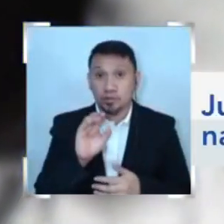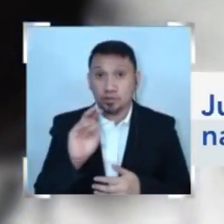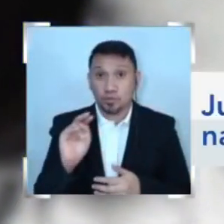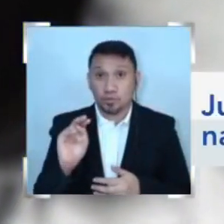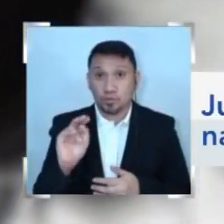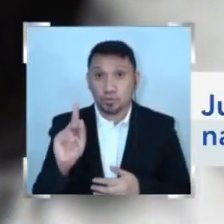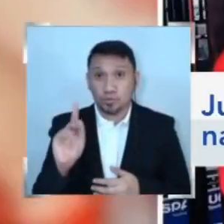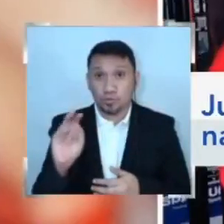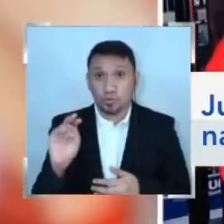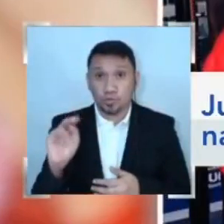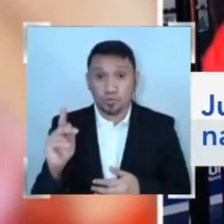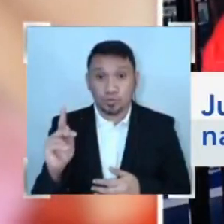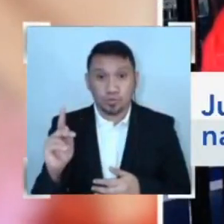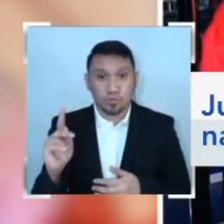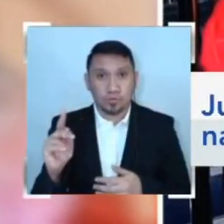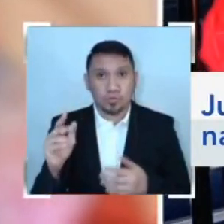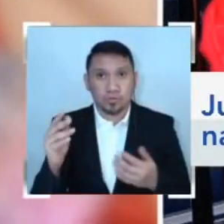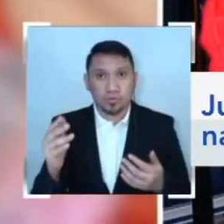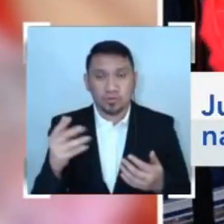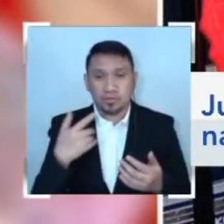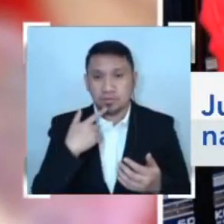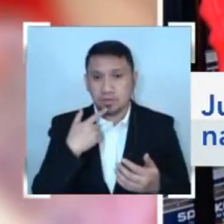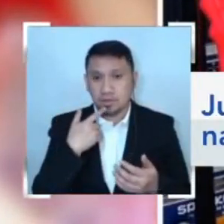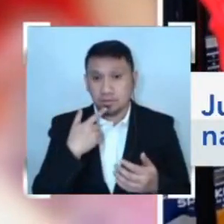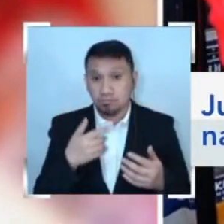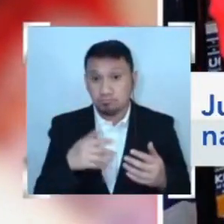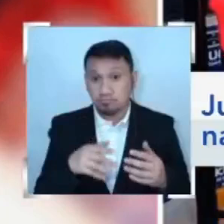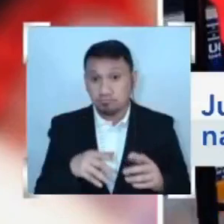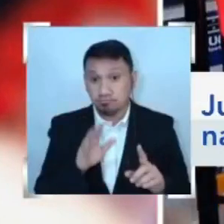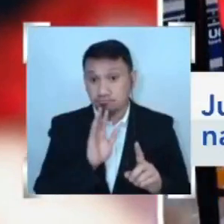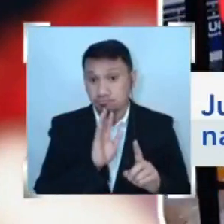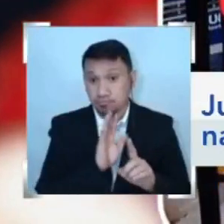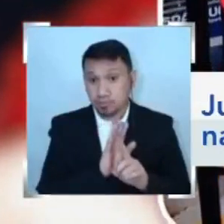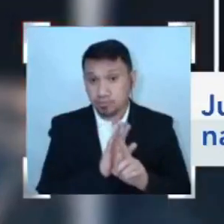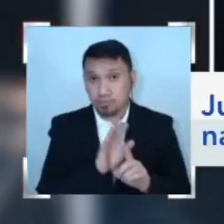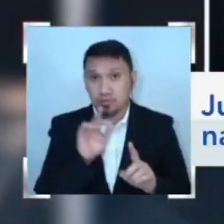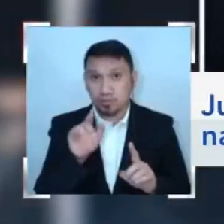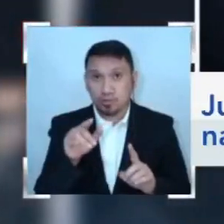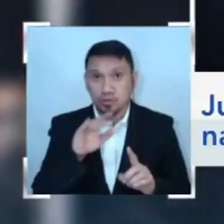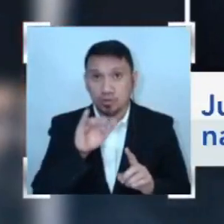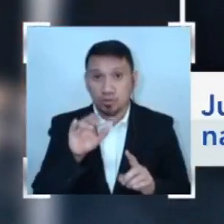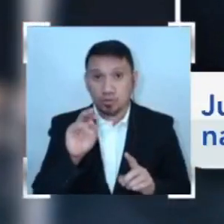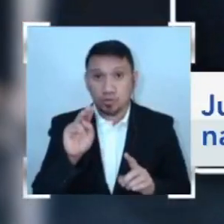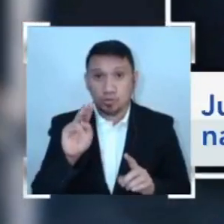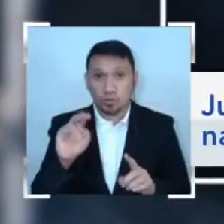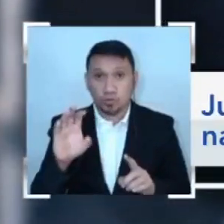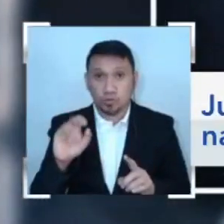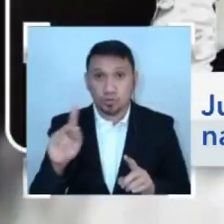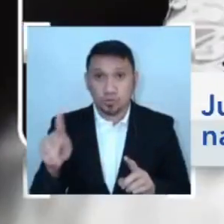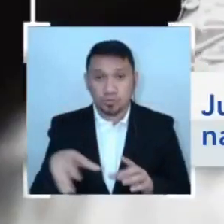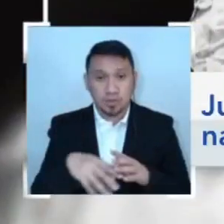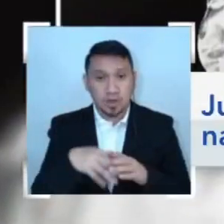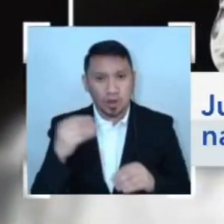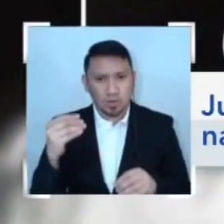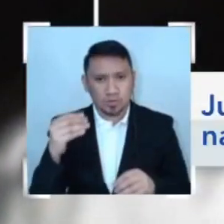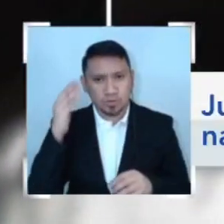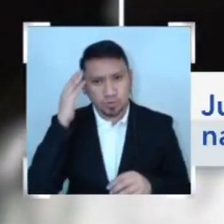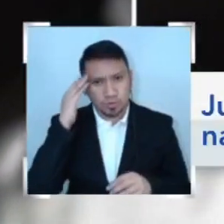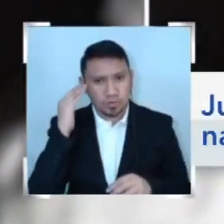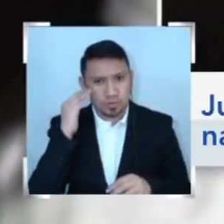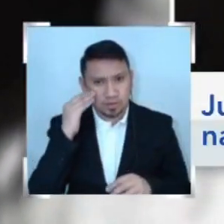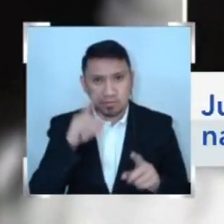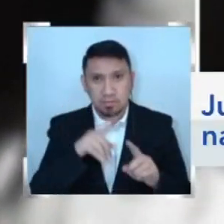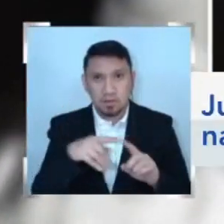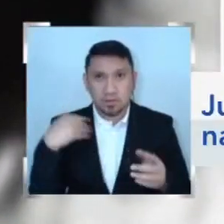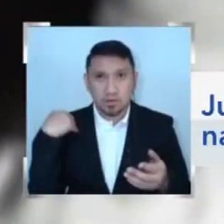Amerika. Ayon sa Big Hit Music, negatibo sa COVID si Jungkook nang umalis sa South Korea. Pero pagdating sa Amerika,